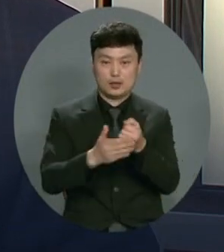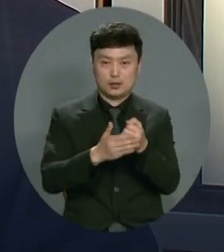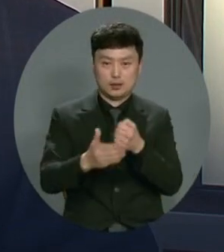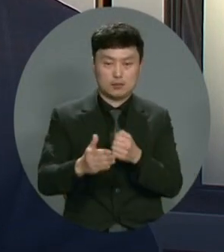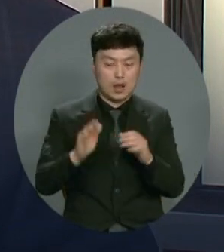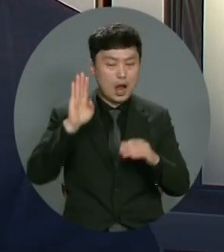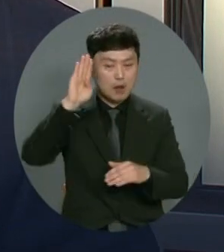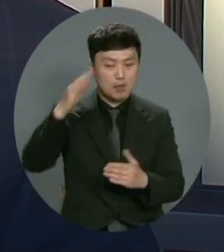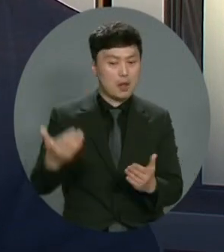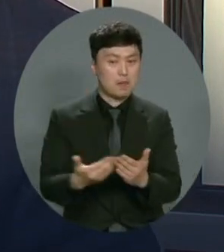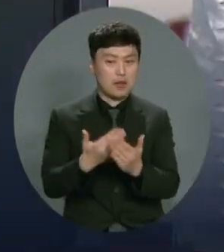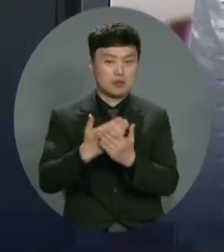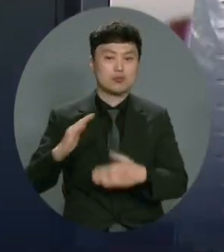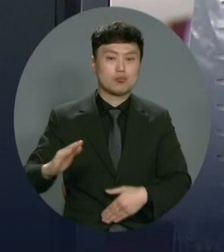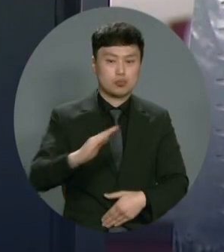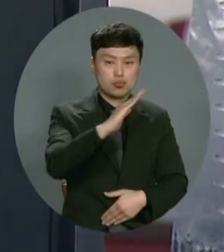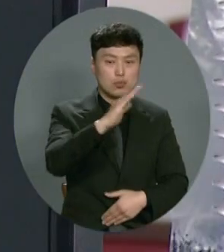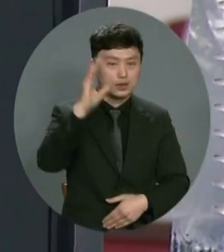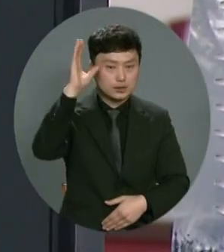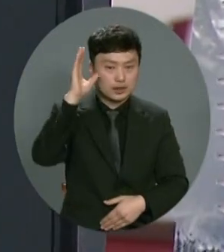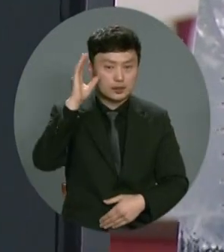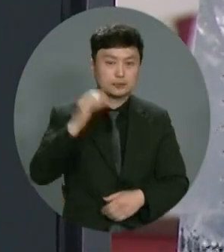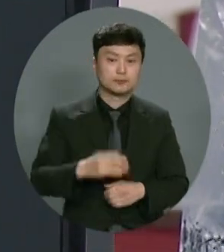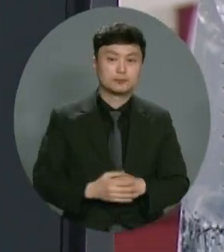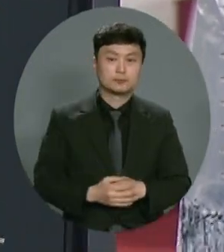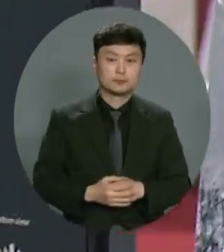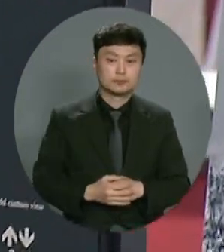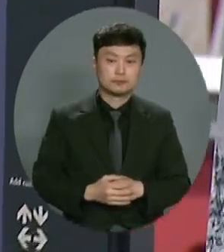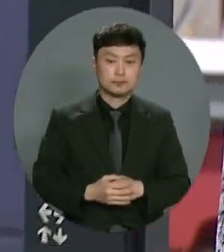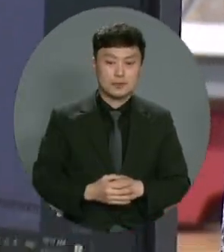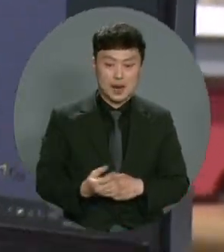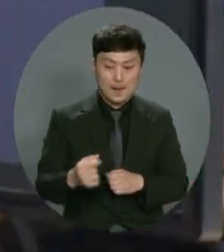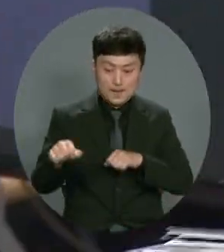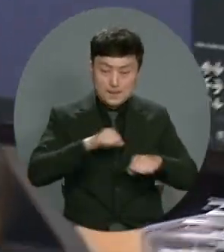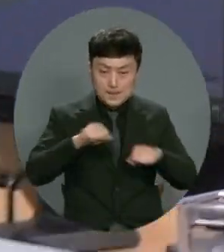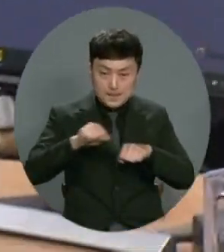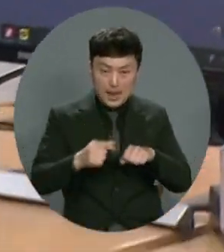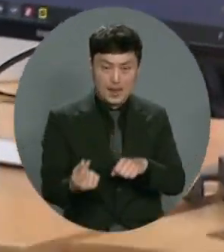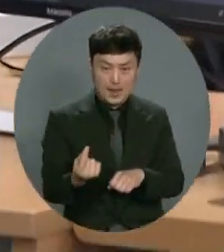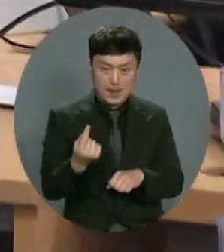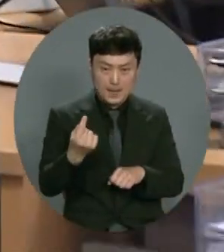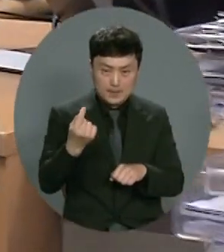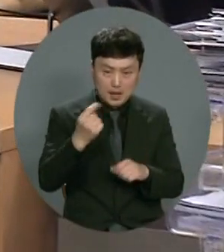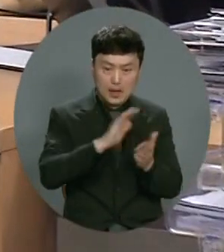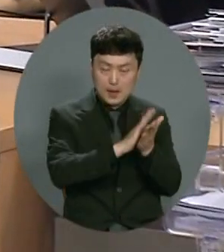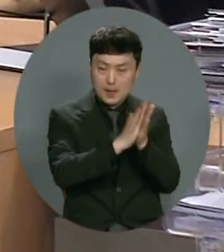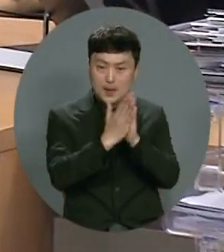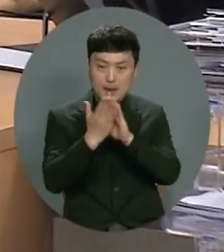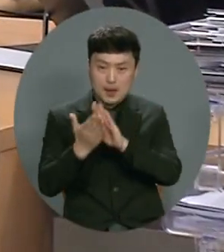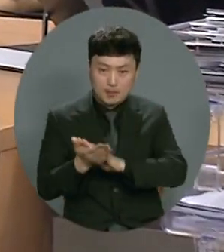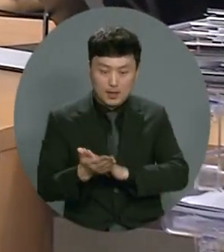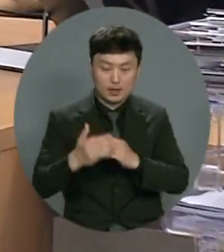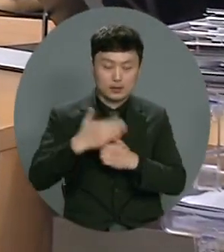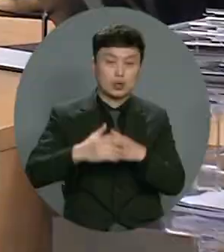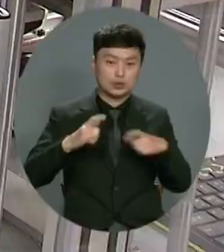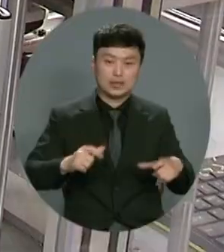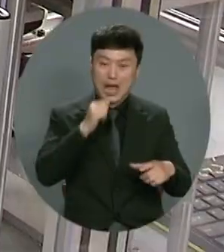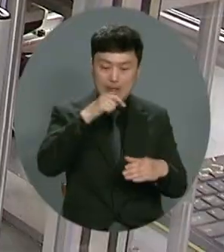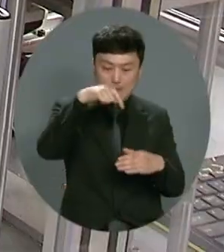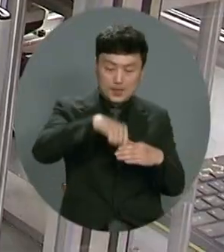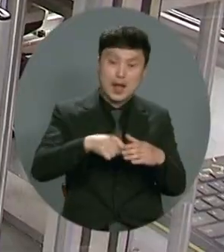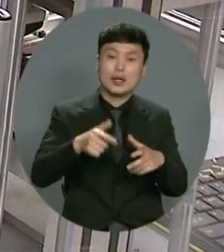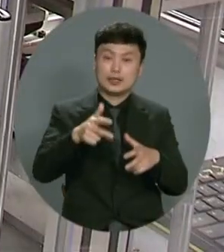앞으로 성장성도 기대됩니다. 시장의 흐름에 발빠르게 대응하며 가파르게 성장하고 있는 대구 임플란트